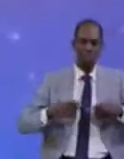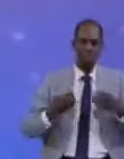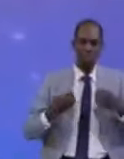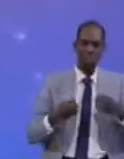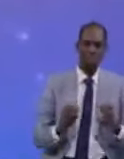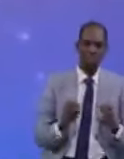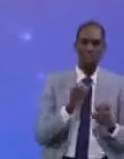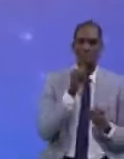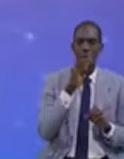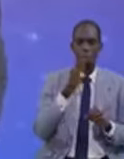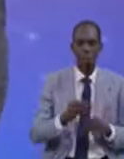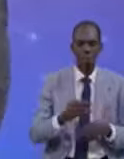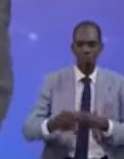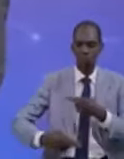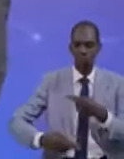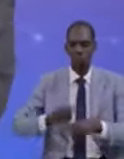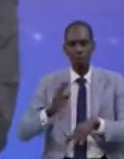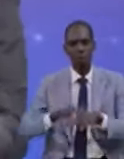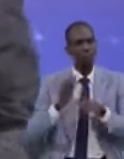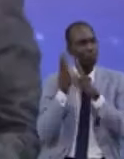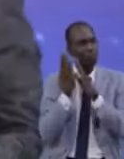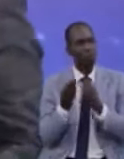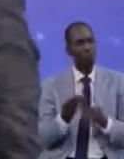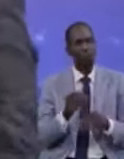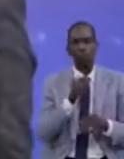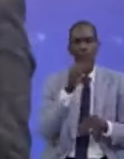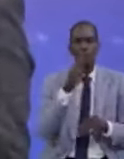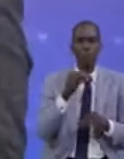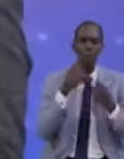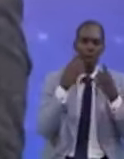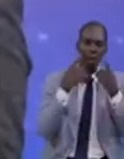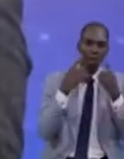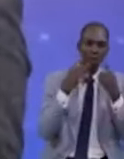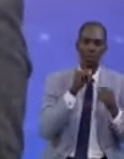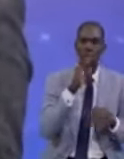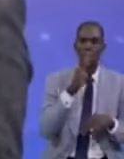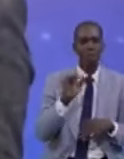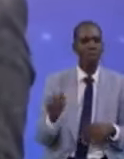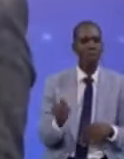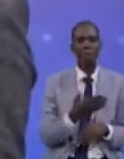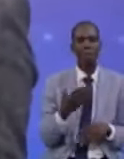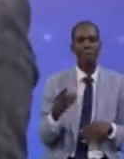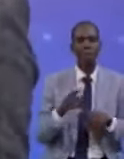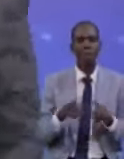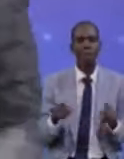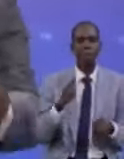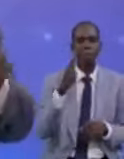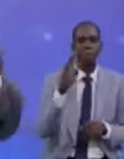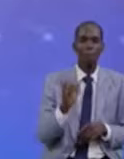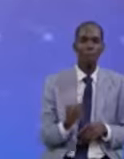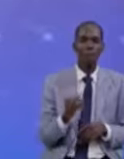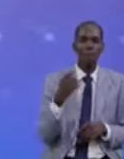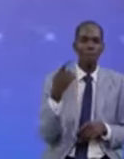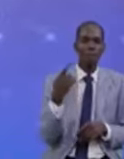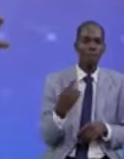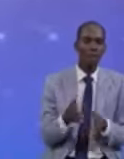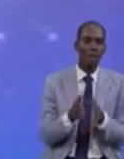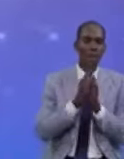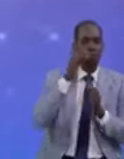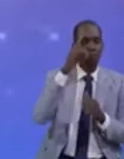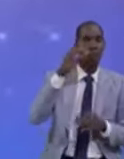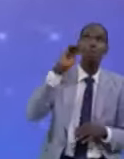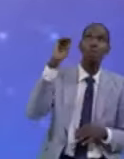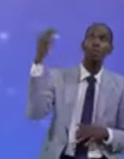par terre ce n'est pas en pleurant ce n'est pas en criant c'est en demandant la grâce de Dieu et de